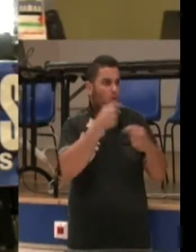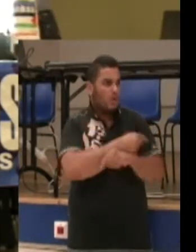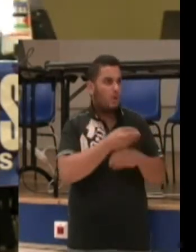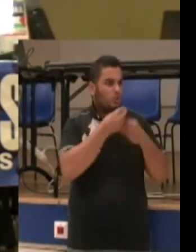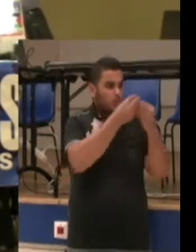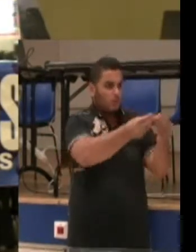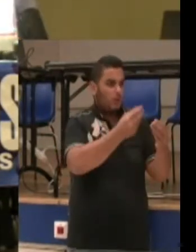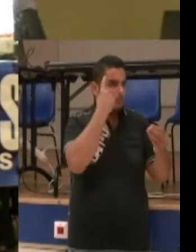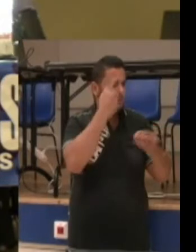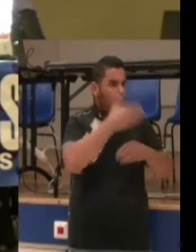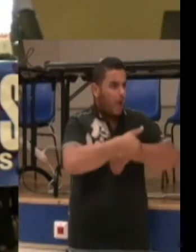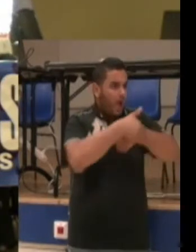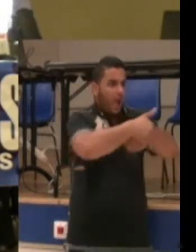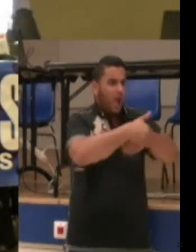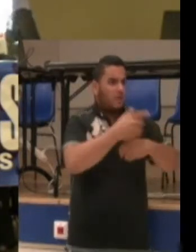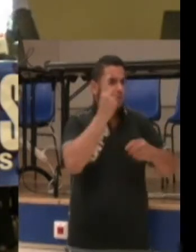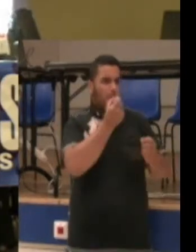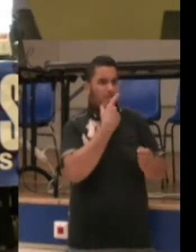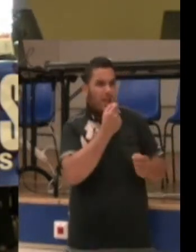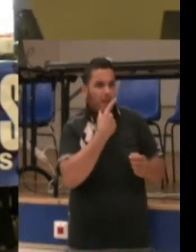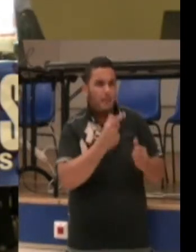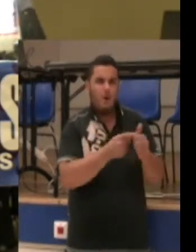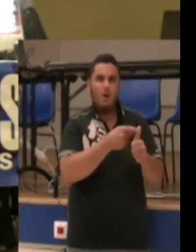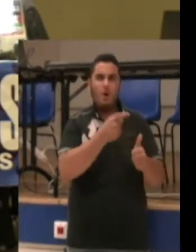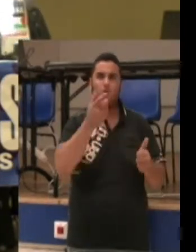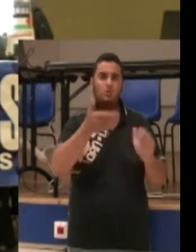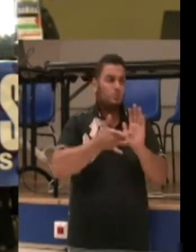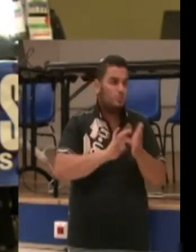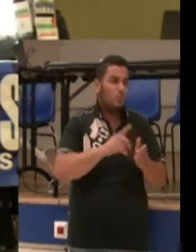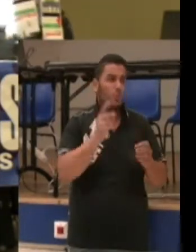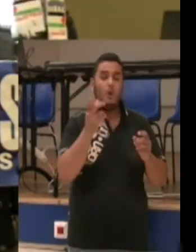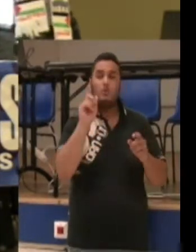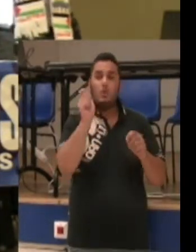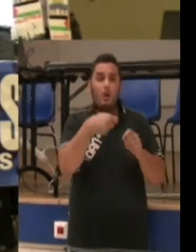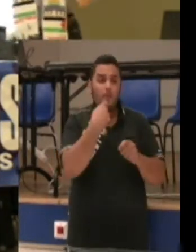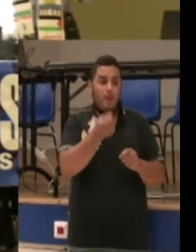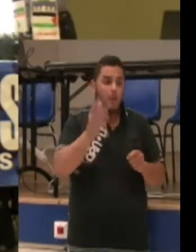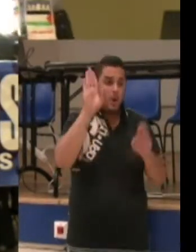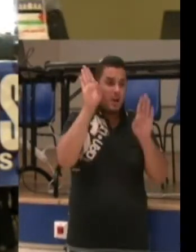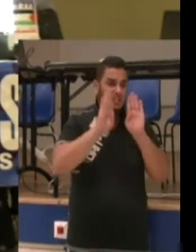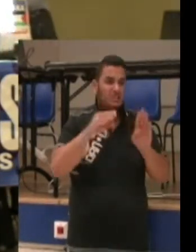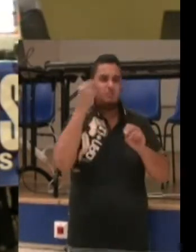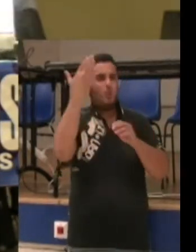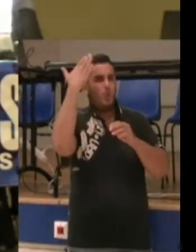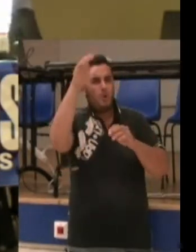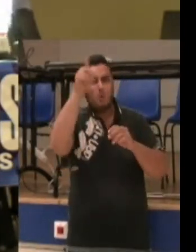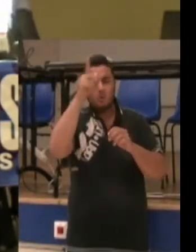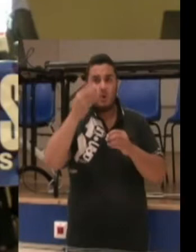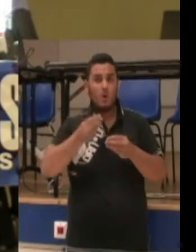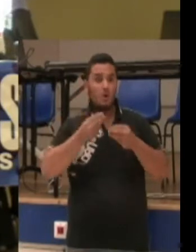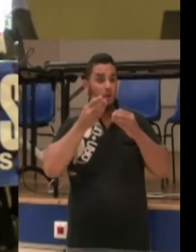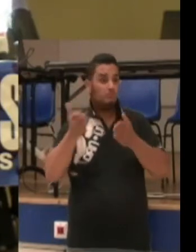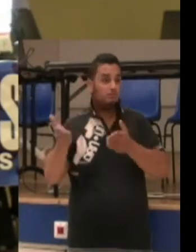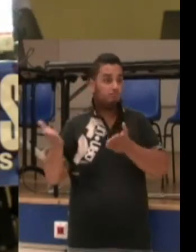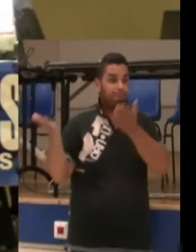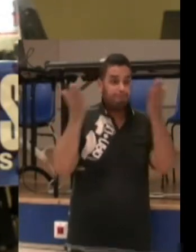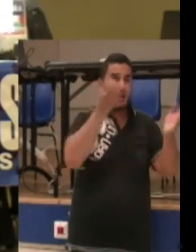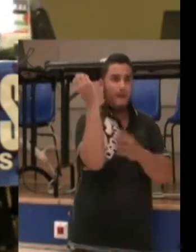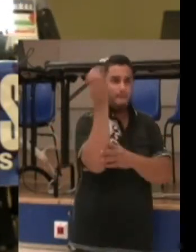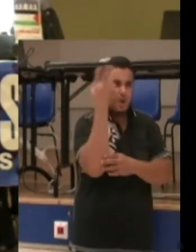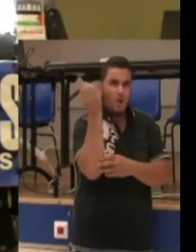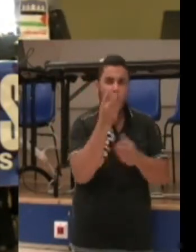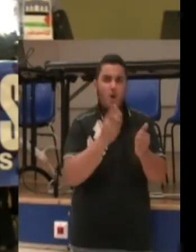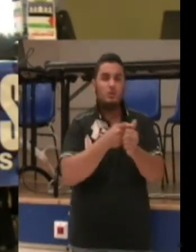aux équipements médicaux, surtout les équipements médicaux et les équipements d'urgence, elles doivent donner l'autorisation